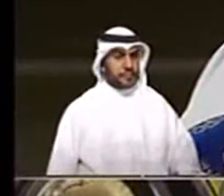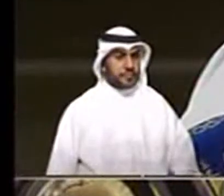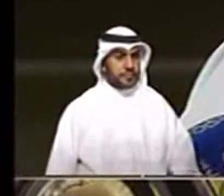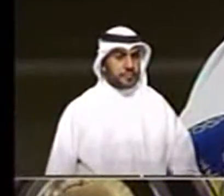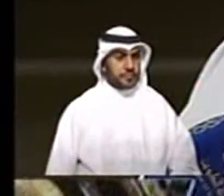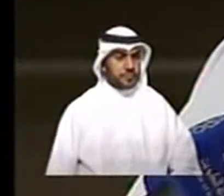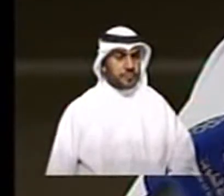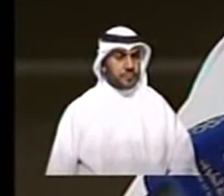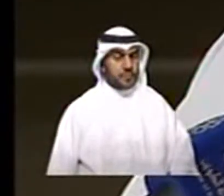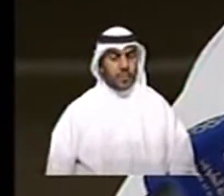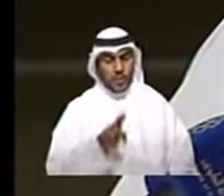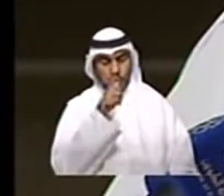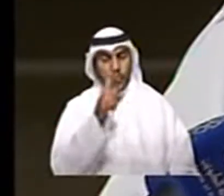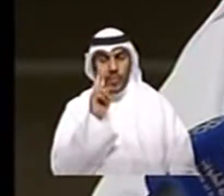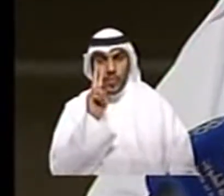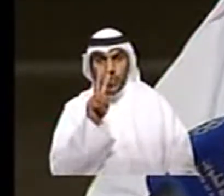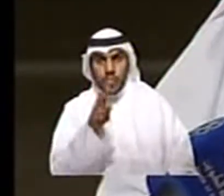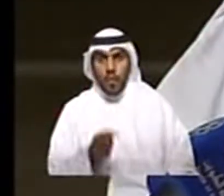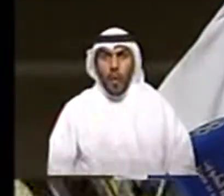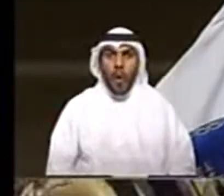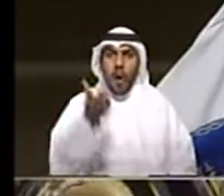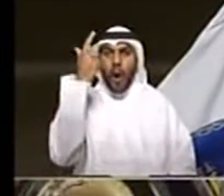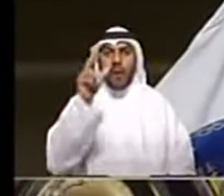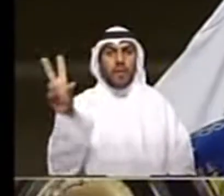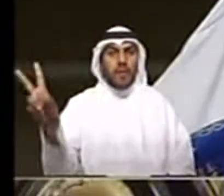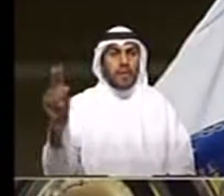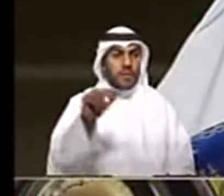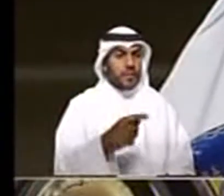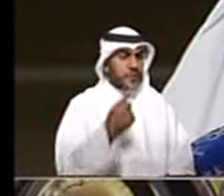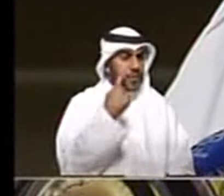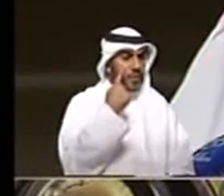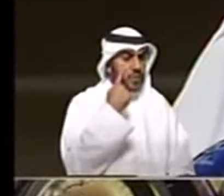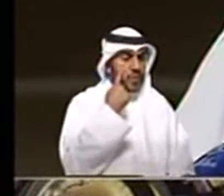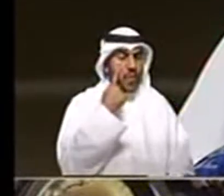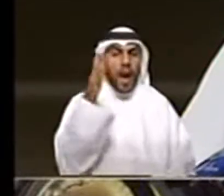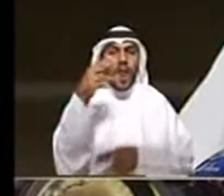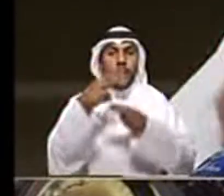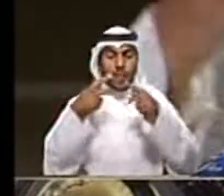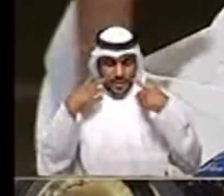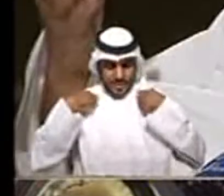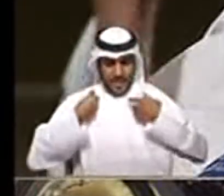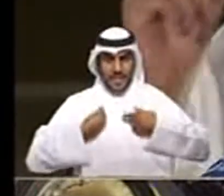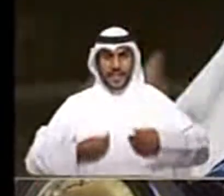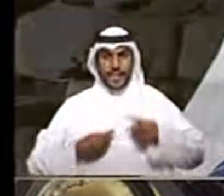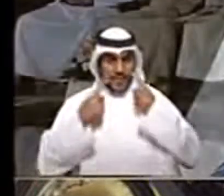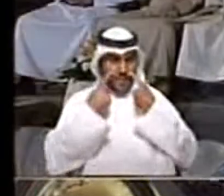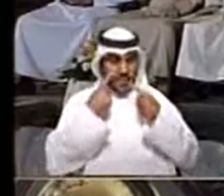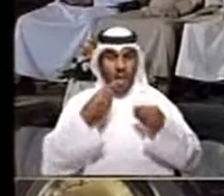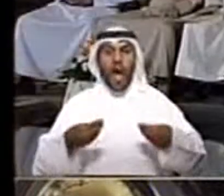فلم أجد أغلى من هذا الوشاح اللي يحمل علم الكويت أن تكرمون